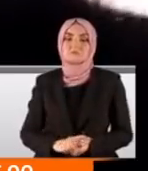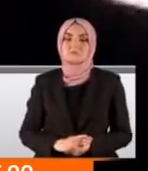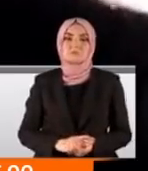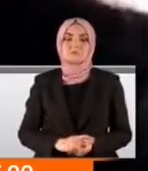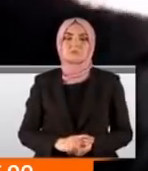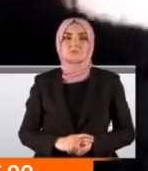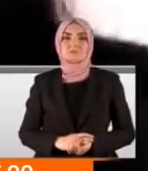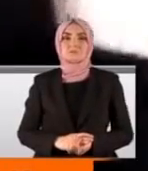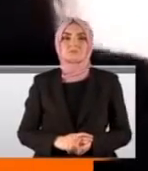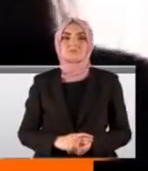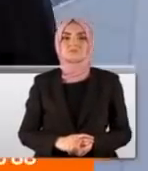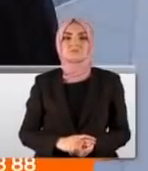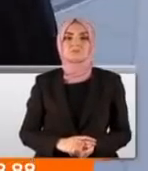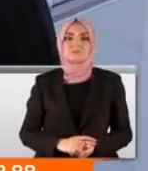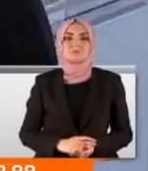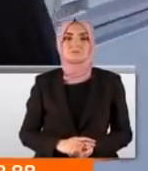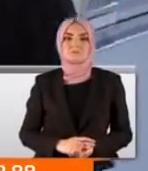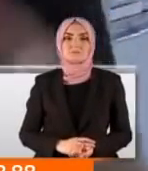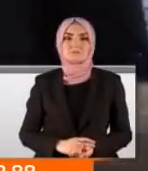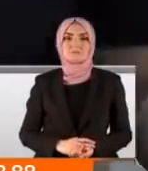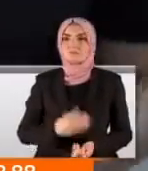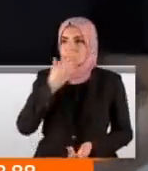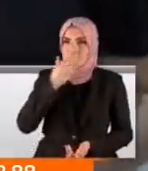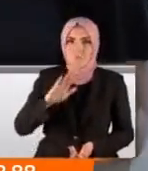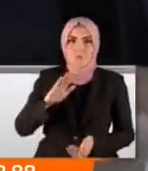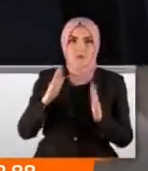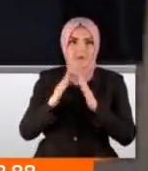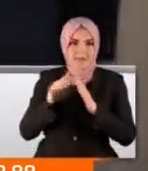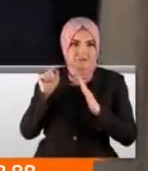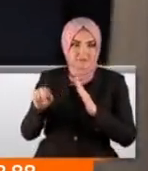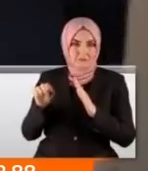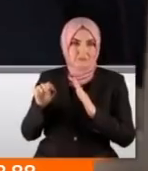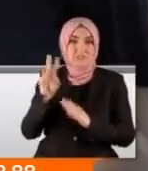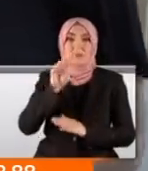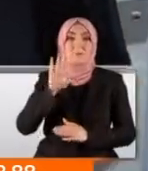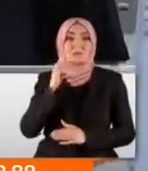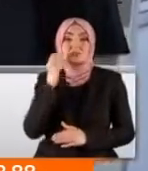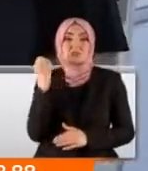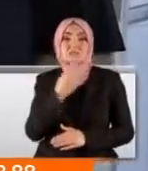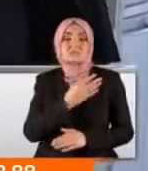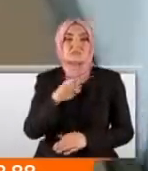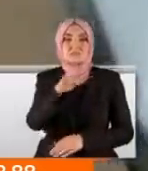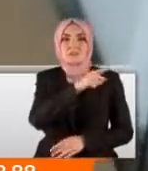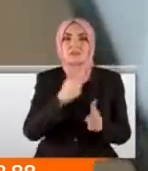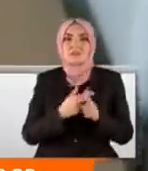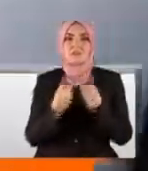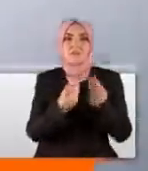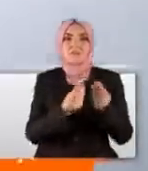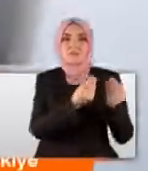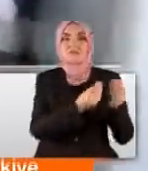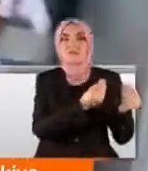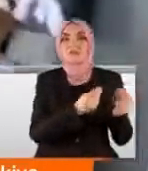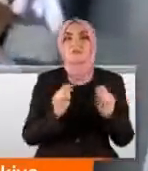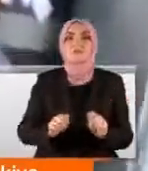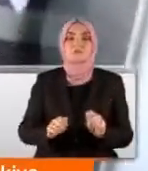gitti, rezil durumdayım. Olmayan bir daireyi 25 kişiye kiraya vermişler. Evet, öyle olmuş maalesef. Dolandırıldım. Çünkü